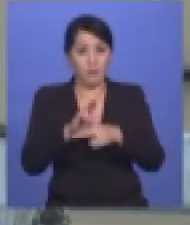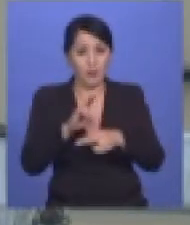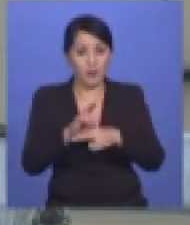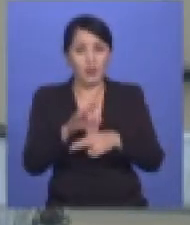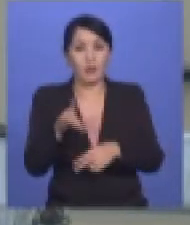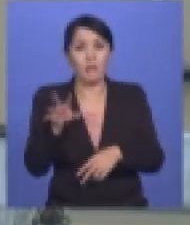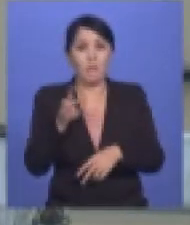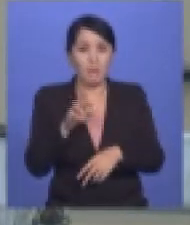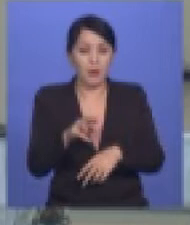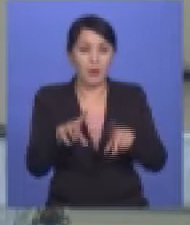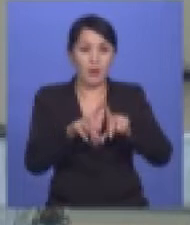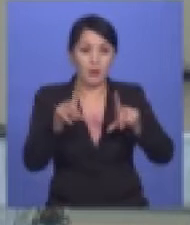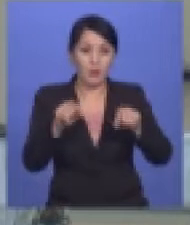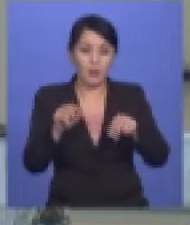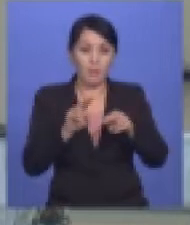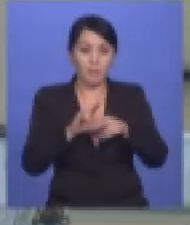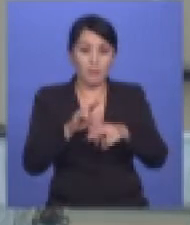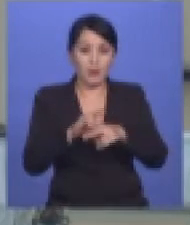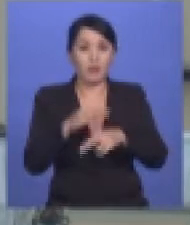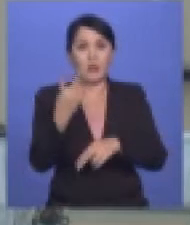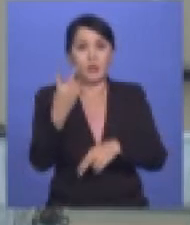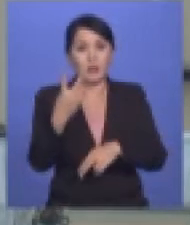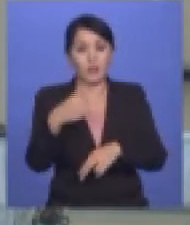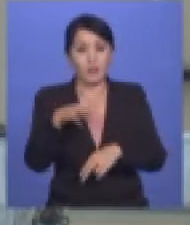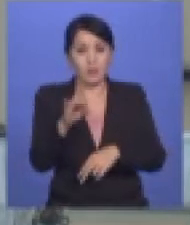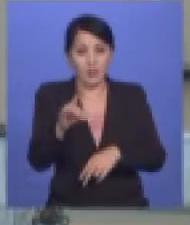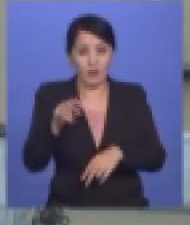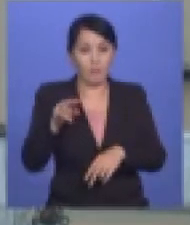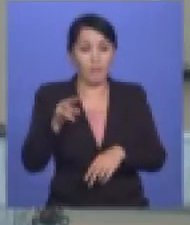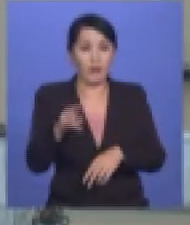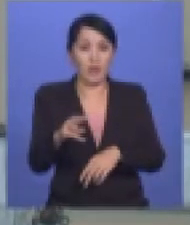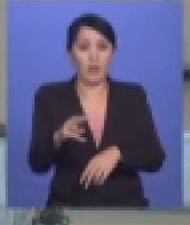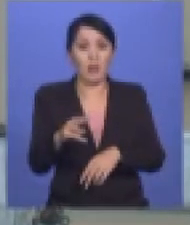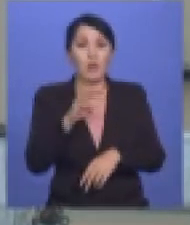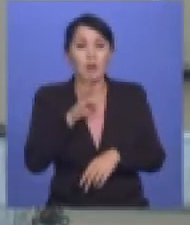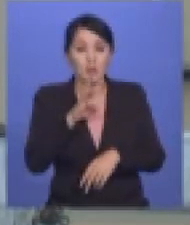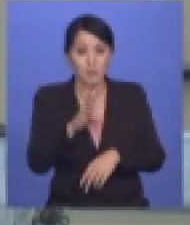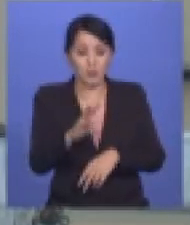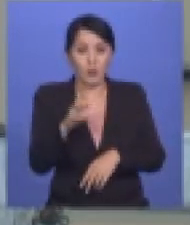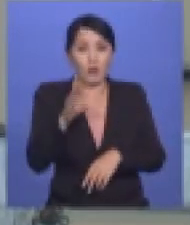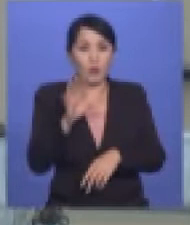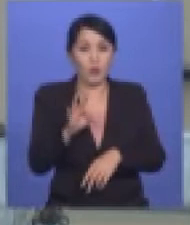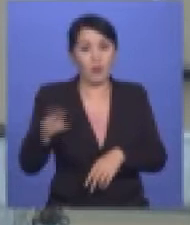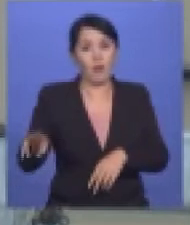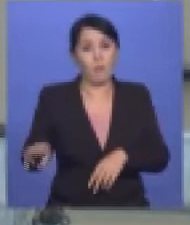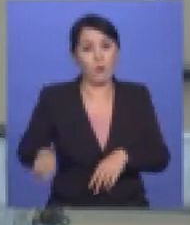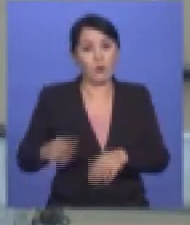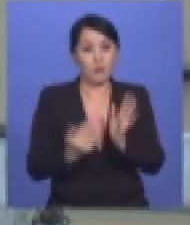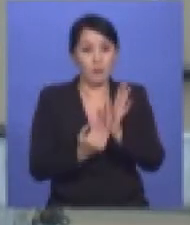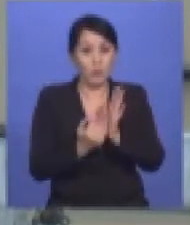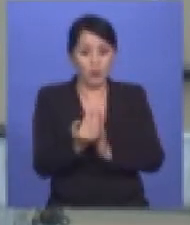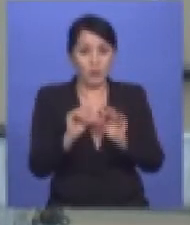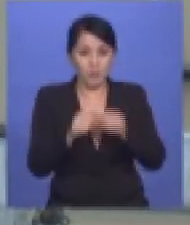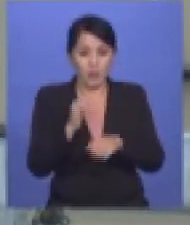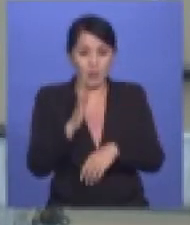алады. Ал кәсіпорындарда оқып жатқандар 20 айлық есептік көрсеткіші көлемінде жалақы алады. Бірақ мекеме басшылары одан жоғары төлеуі